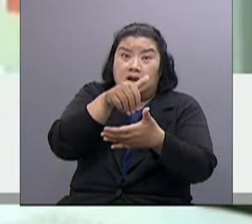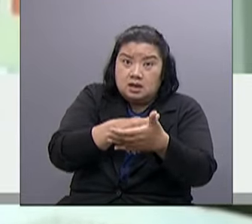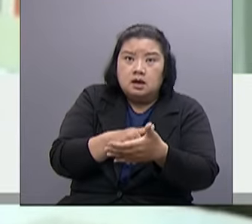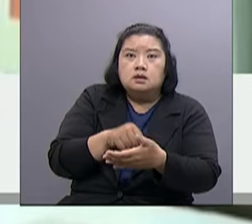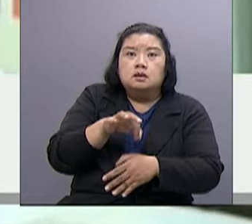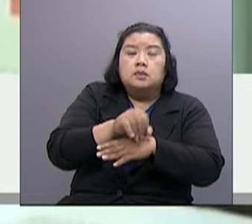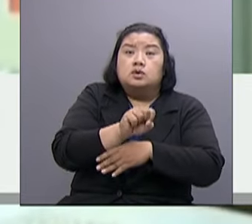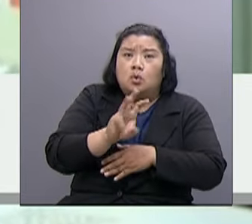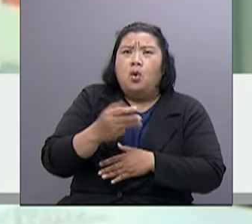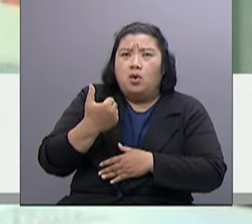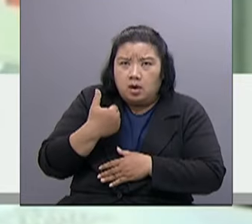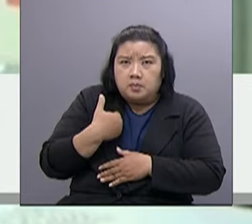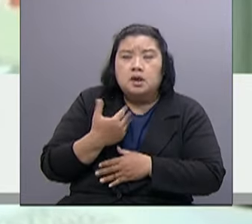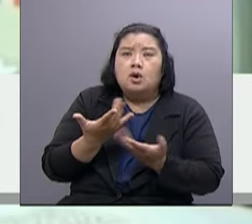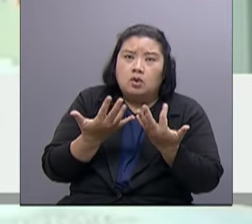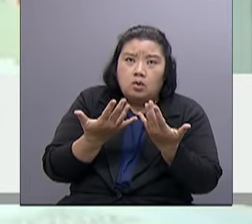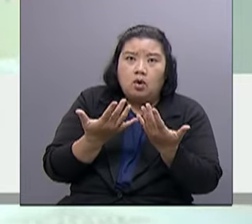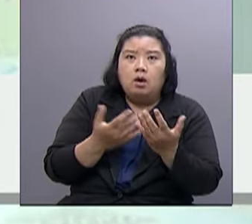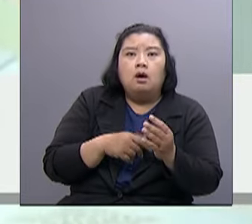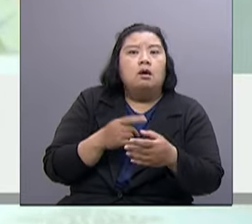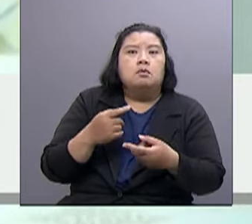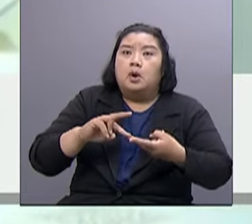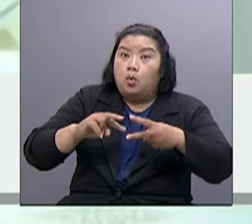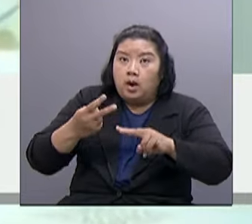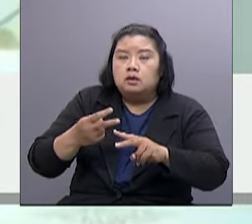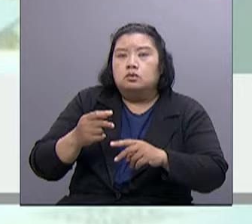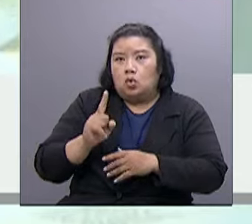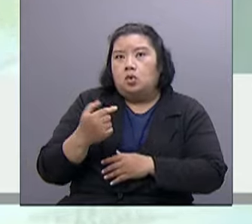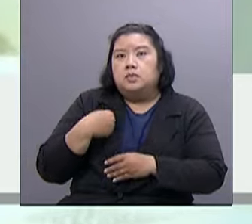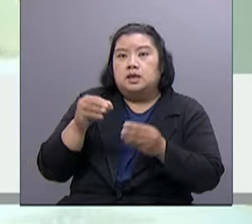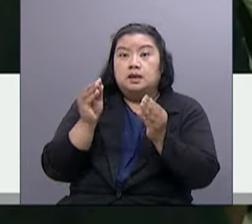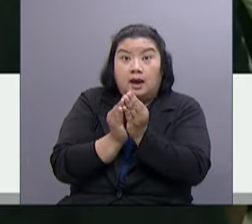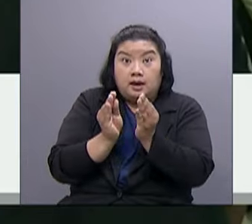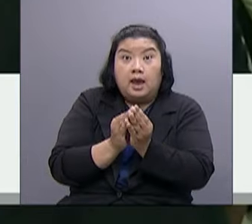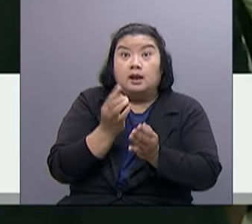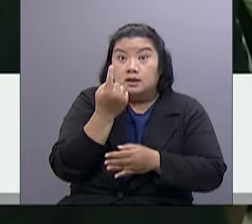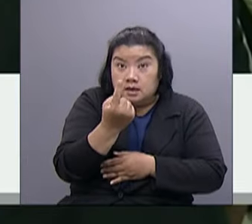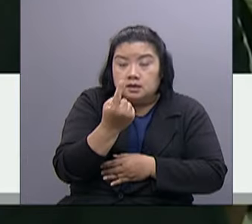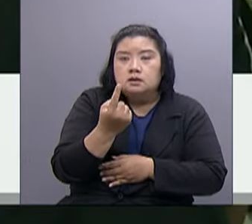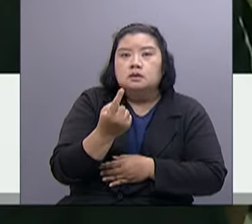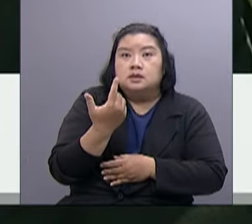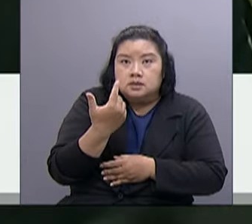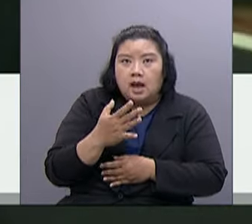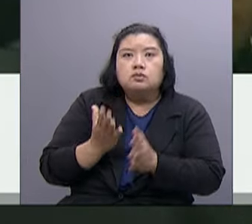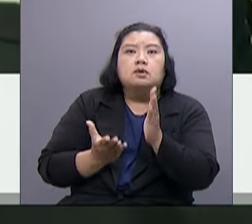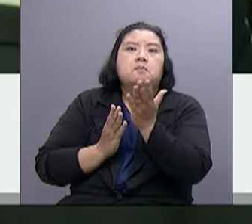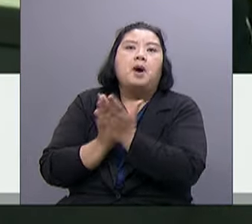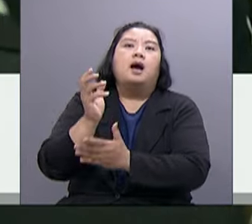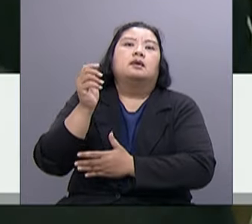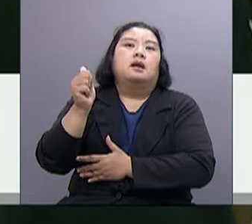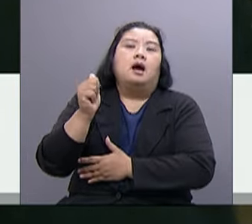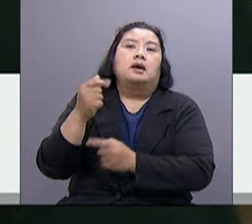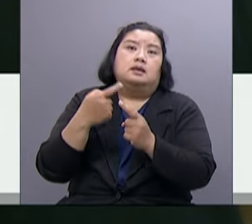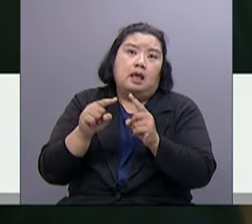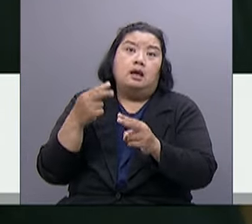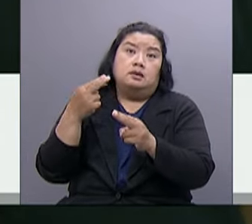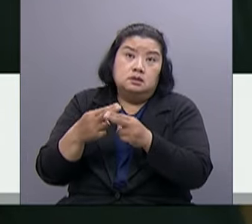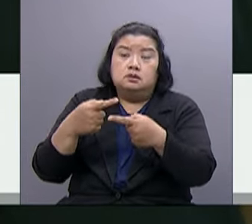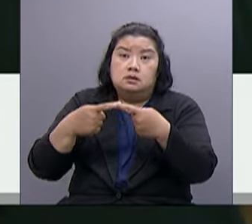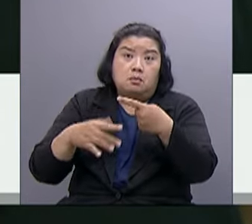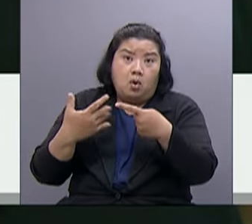ไข้ซึ่งในรอบนี้ผู้สมัครจะต้องมีอย่างน้อย1คะแนนถึงจะผ่านเข้ารอบได้และการเปิดเผยรายชื่อนั้นอาจส่งผลต่อกระบวน